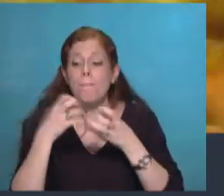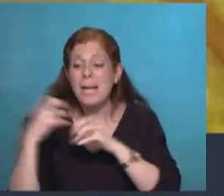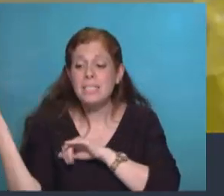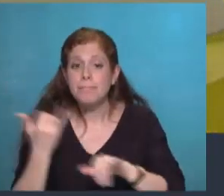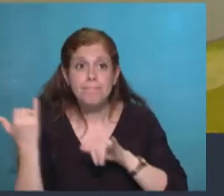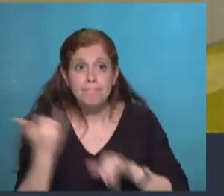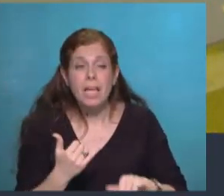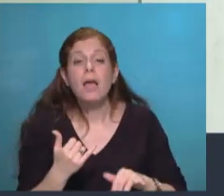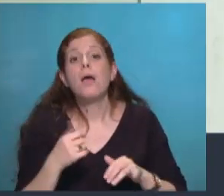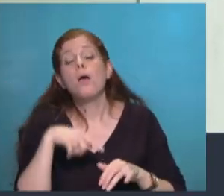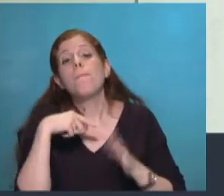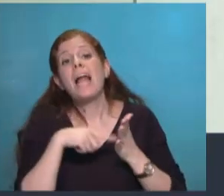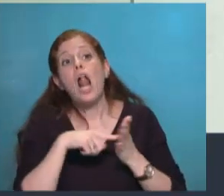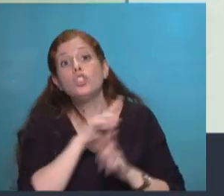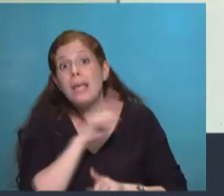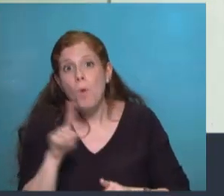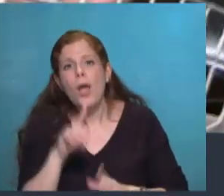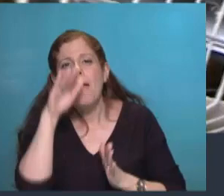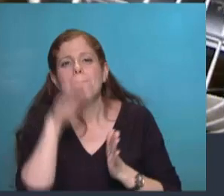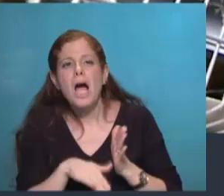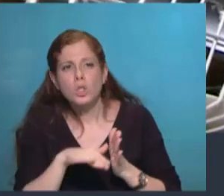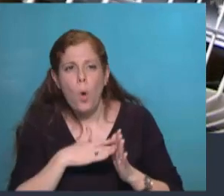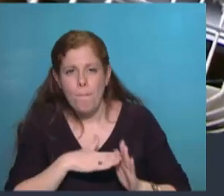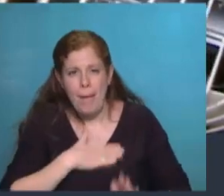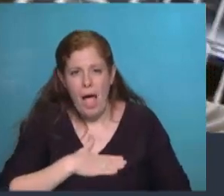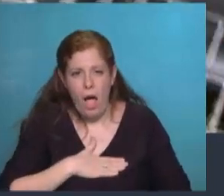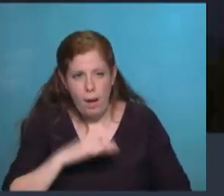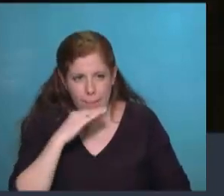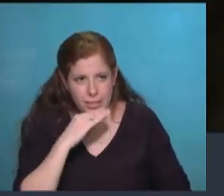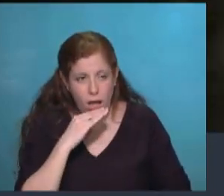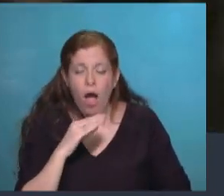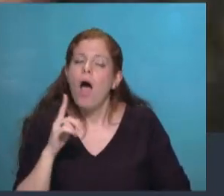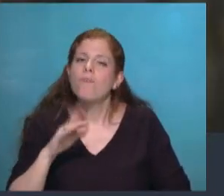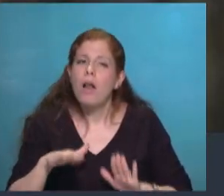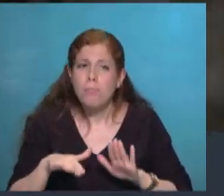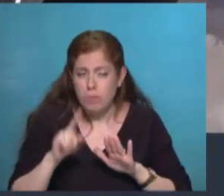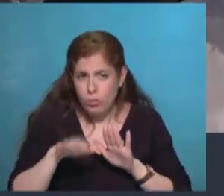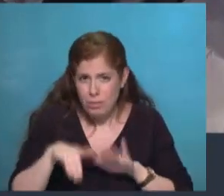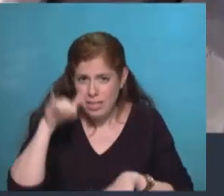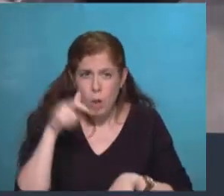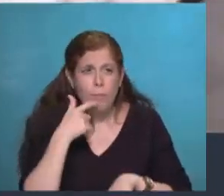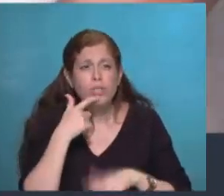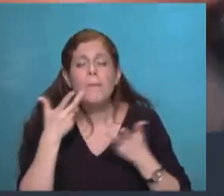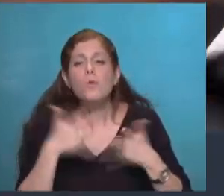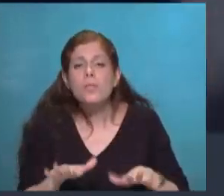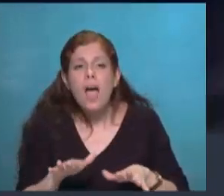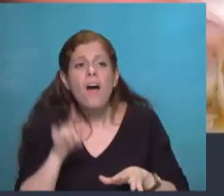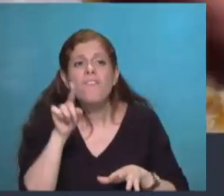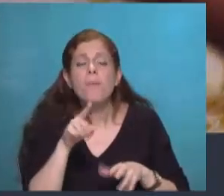מחסור לקראת חג הפסח. אבל המגדלים טוענים שהמהלך מיותר ויביא לקריסתם.